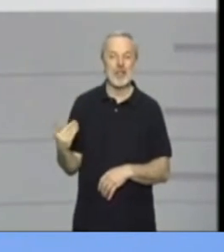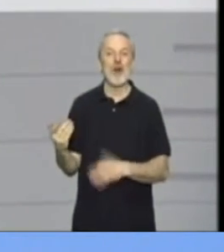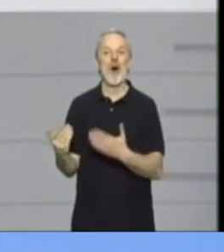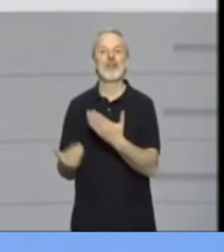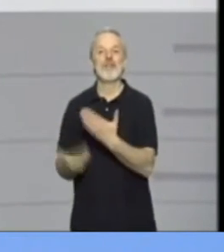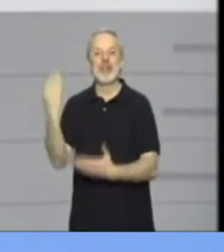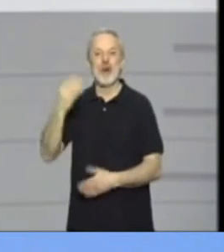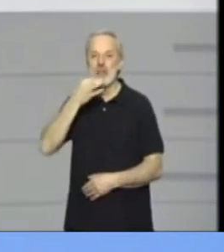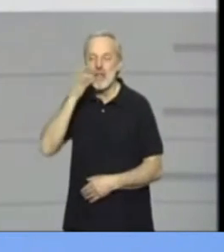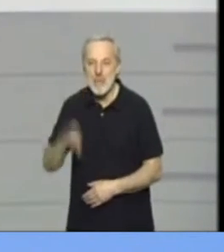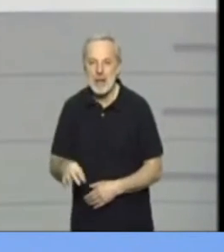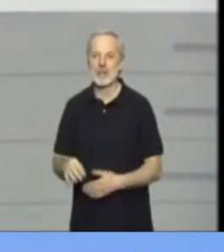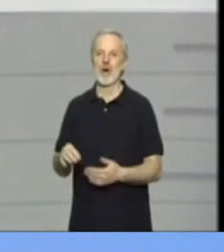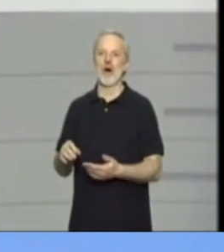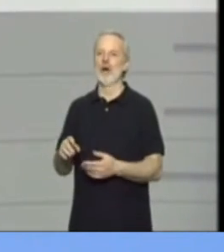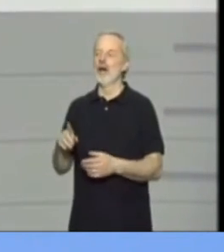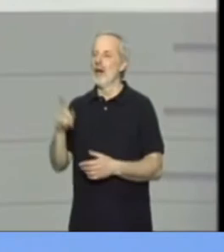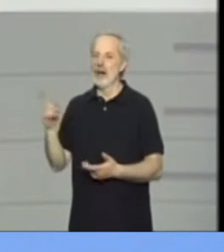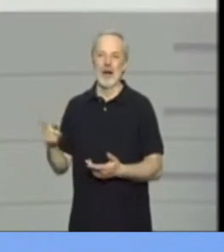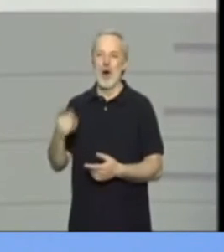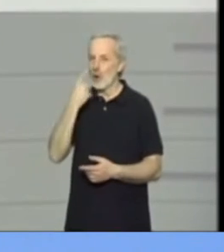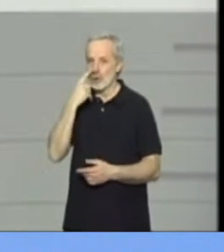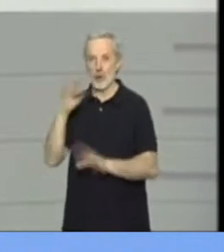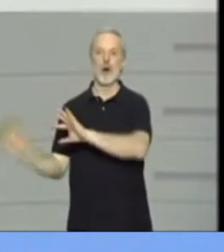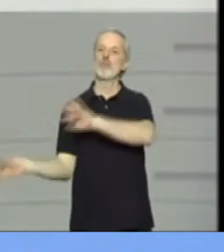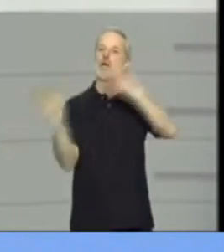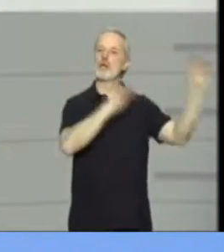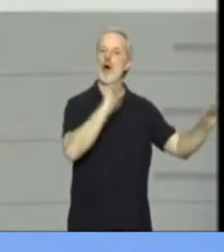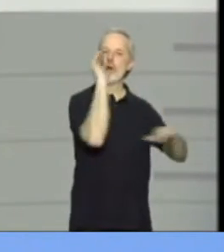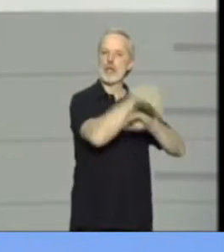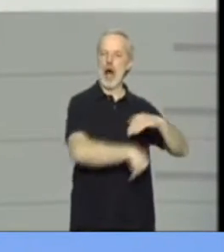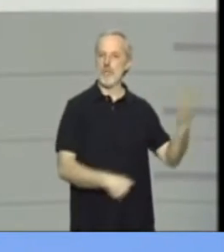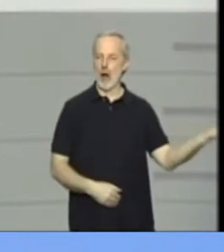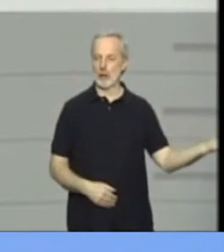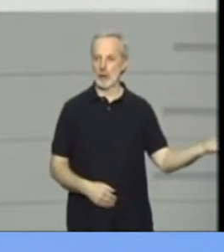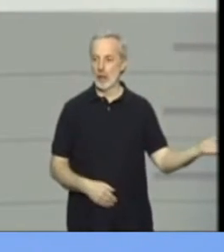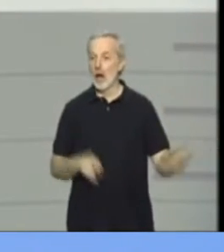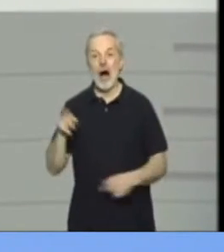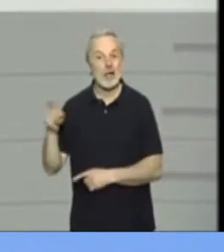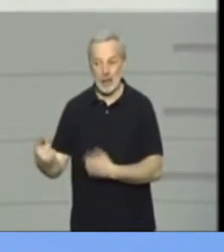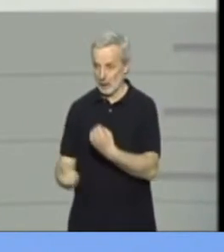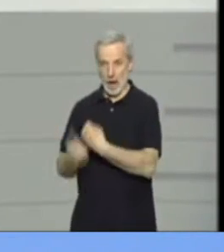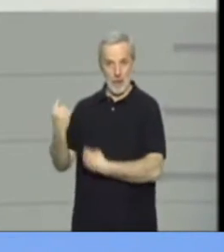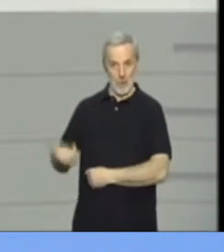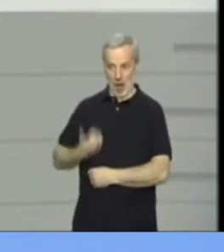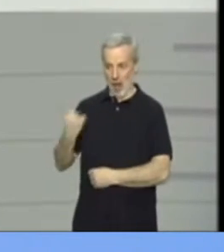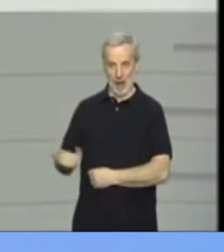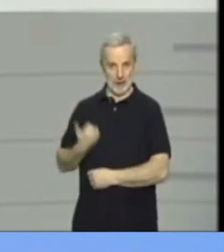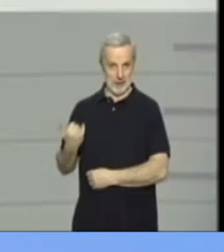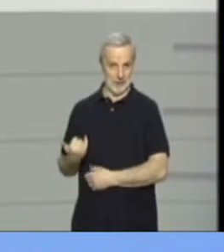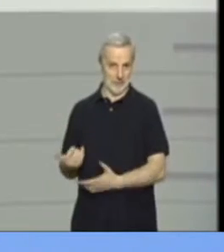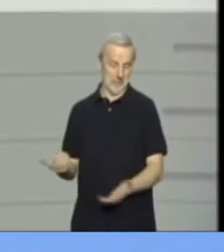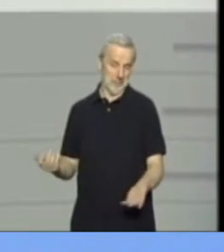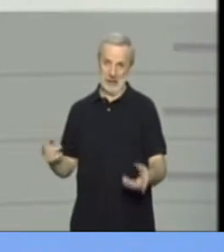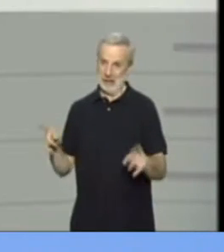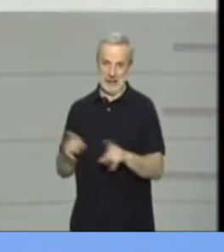bývalého východního Německa, Ruska odešlo k profesionálům a najednou závodili proti sobě a v podstatě mladí závodníci,